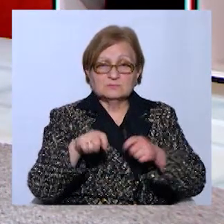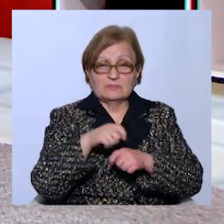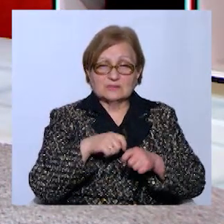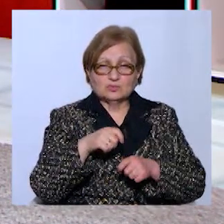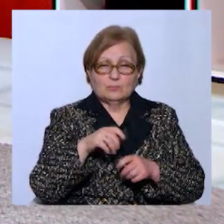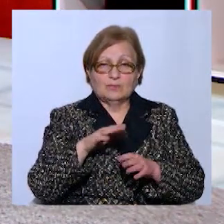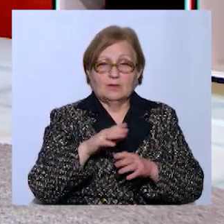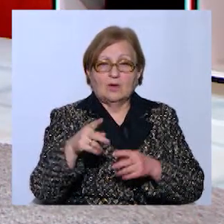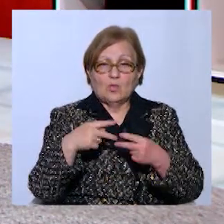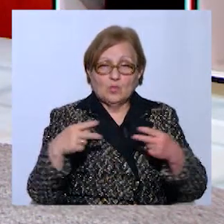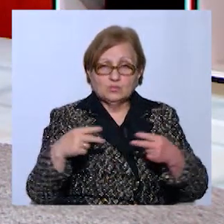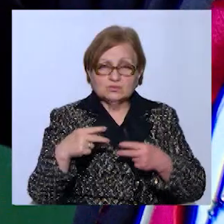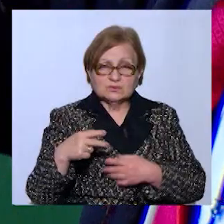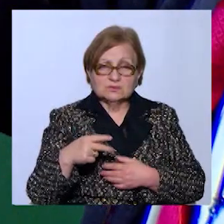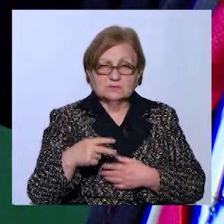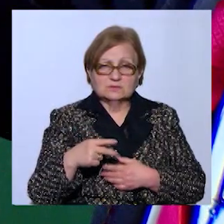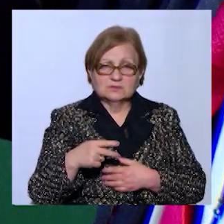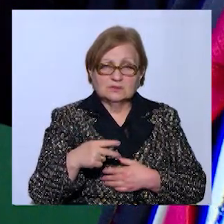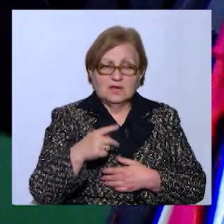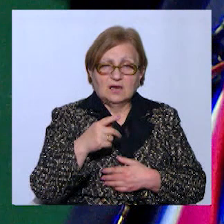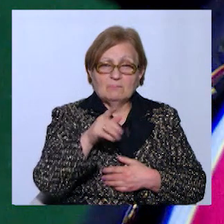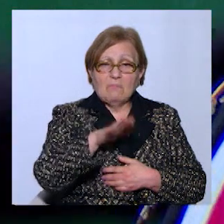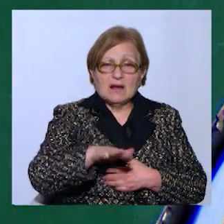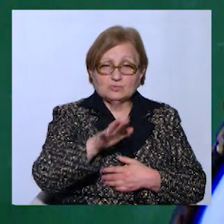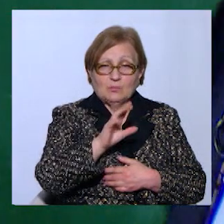აი ეს ერთი უდრის 36-ს.